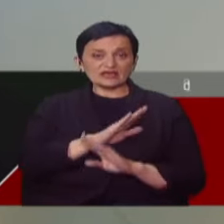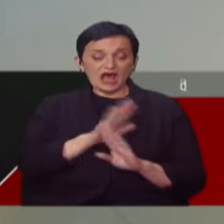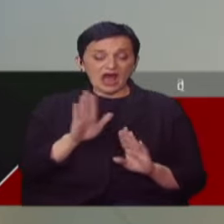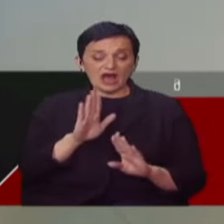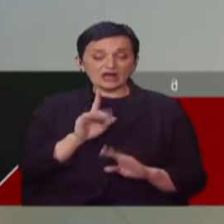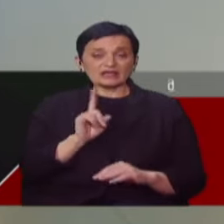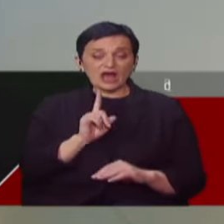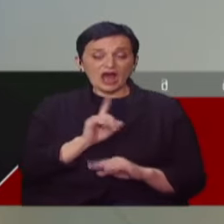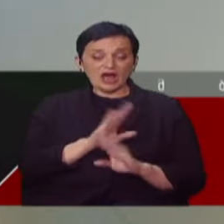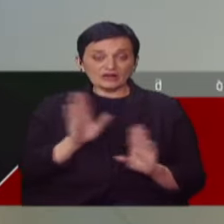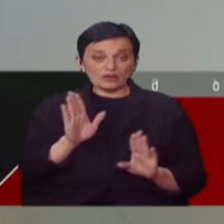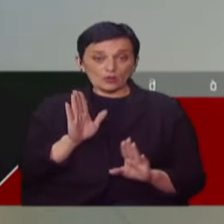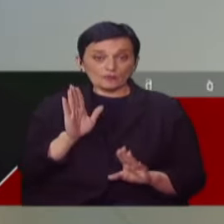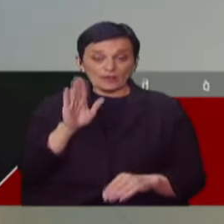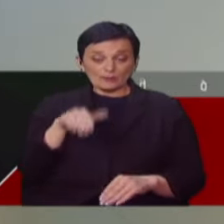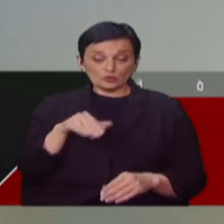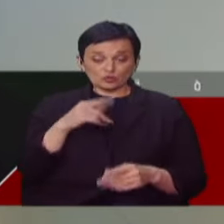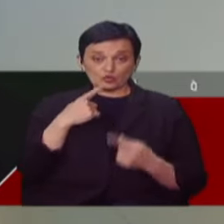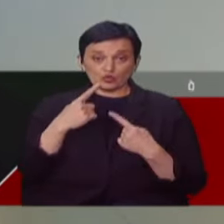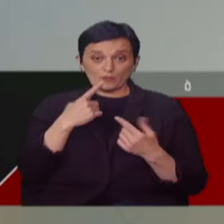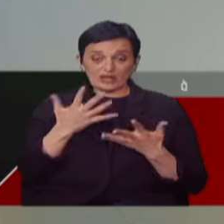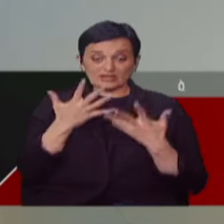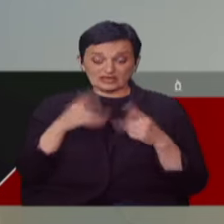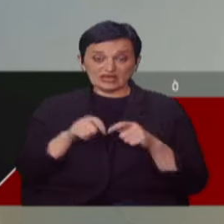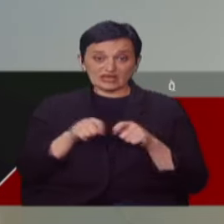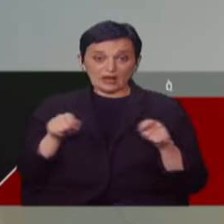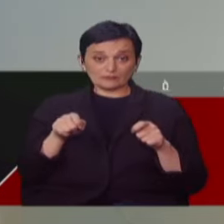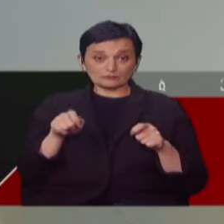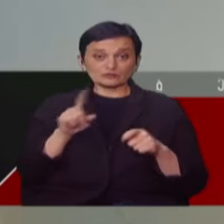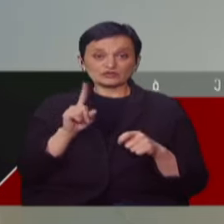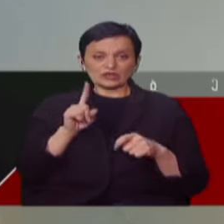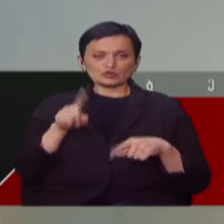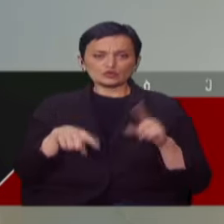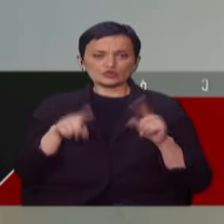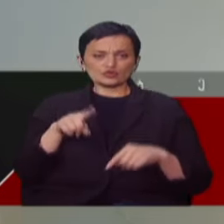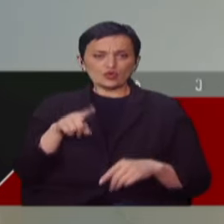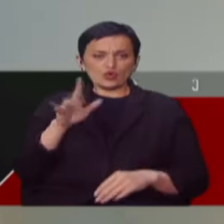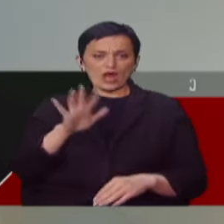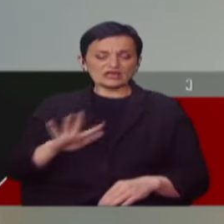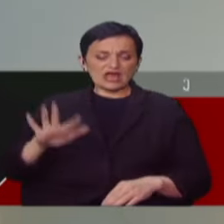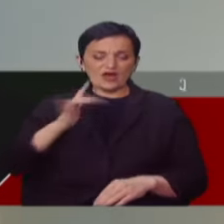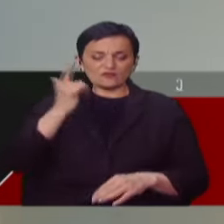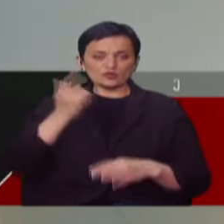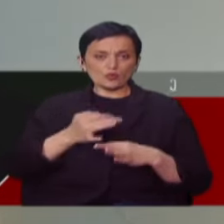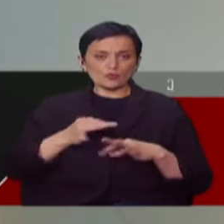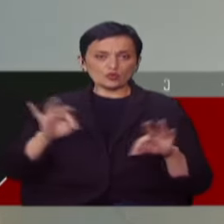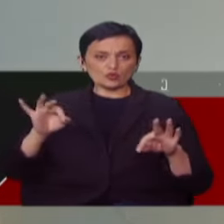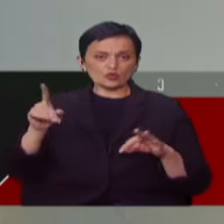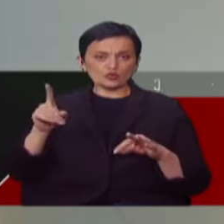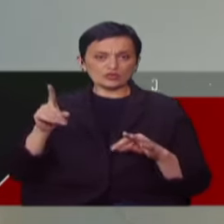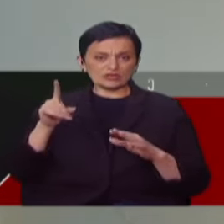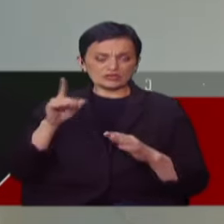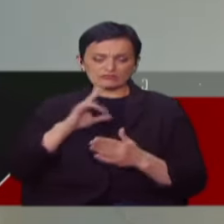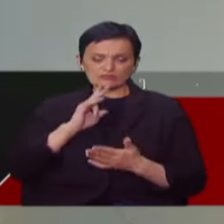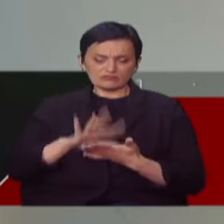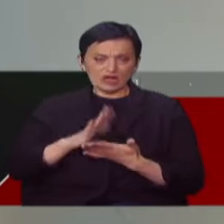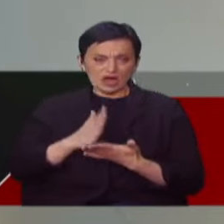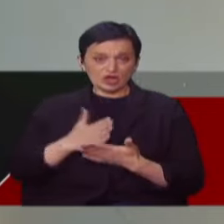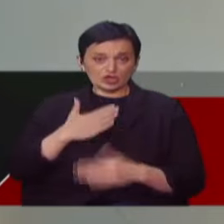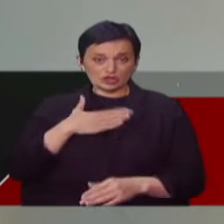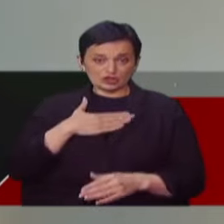მით უმეტეს მაშინ თუ ამ საუბრობთ გამჭირვალეობაზე, რაც ზოგადად ევროპული დემოკრატიის განუყოფელი ნაწილია და მე